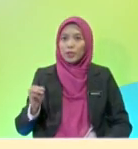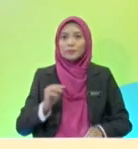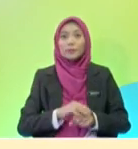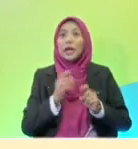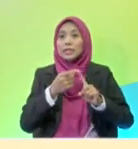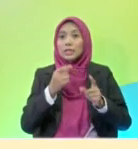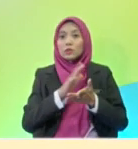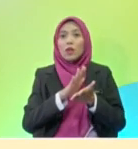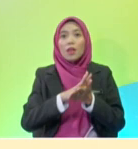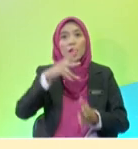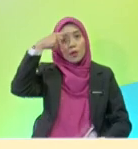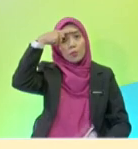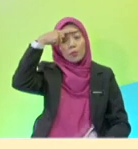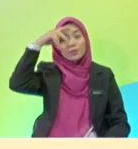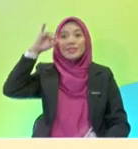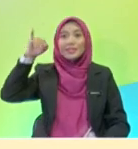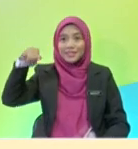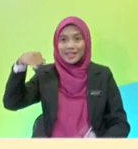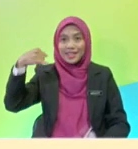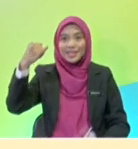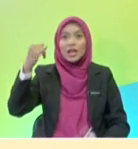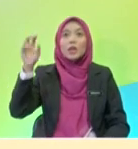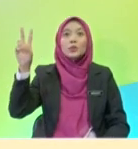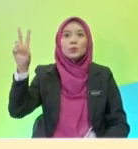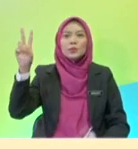yaitu adik Muhammad amdar